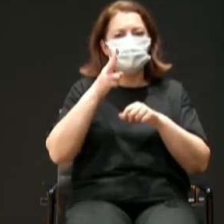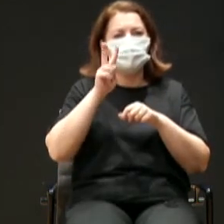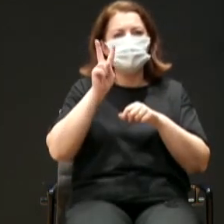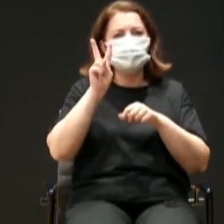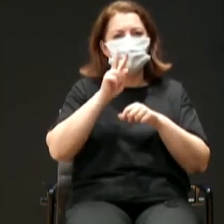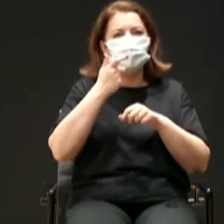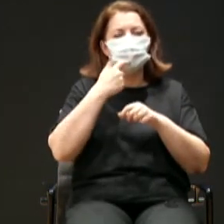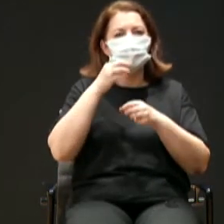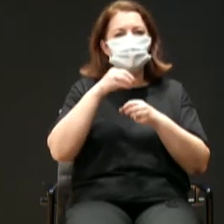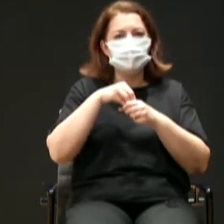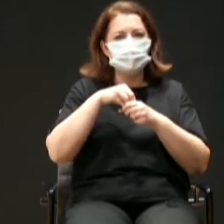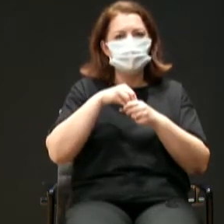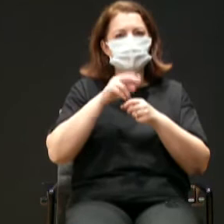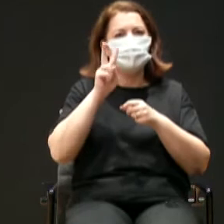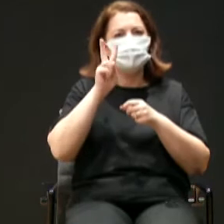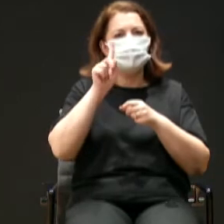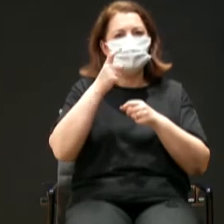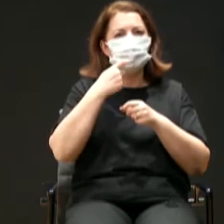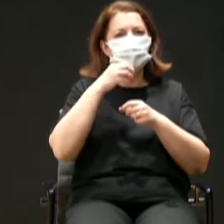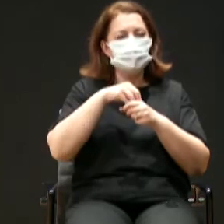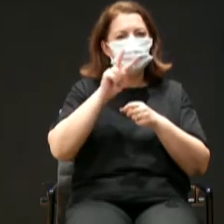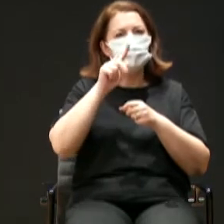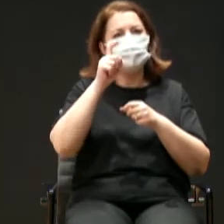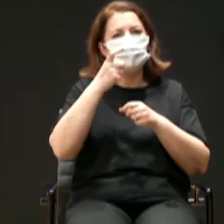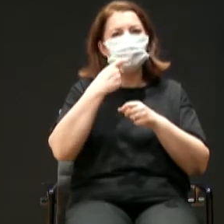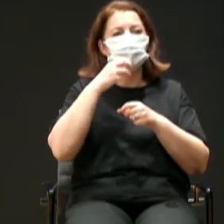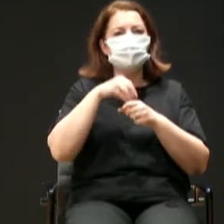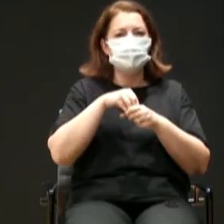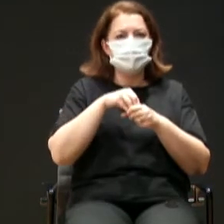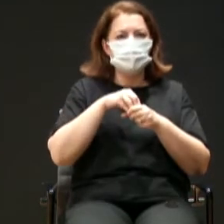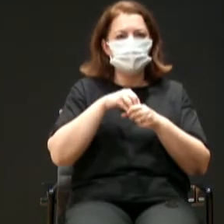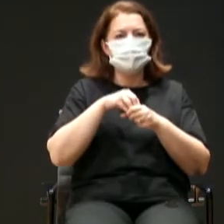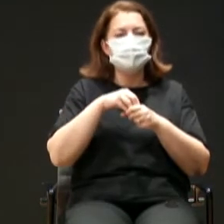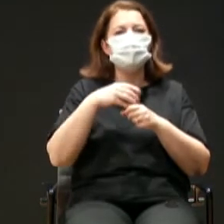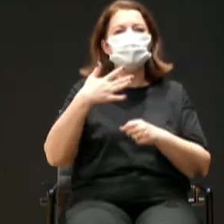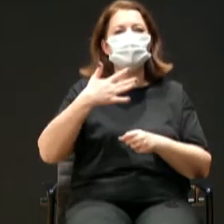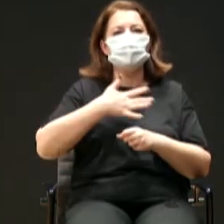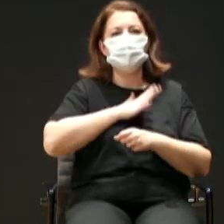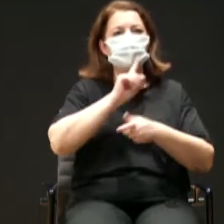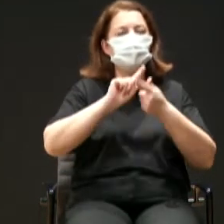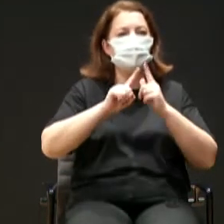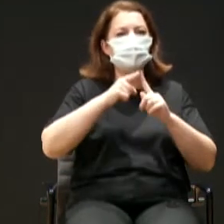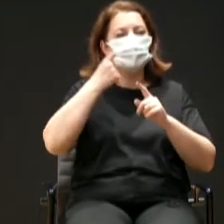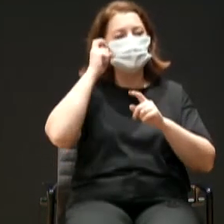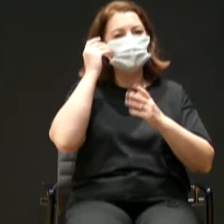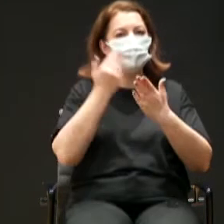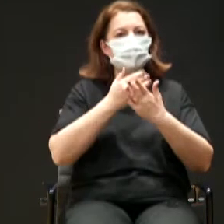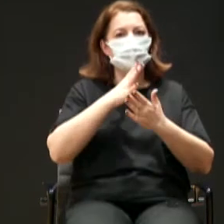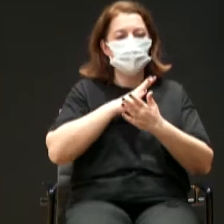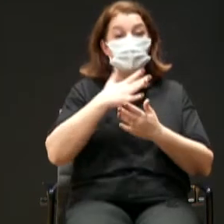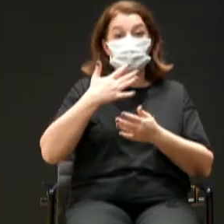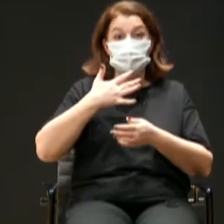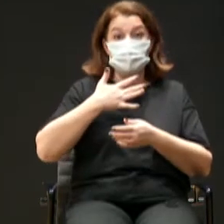2020 yılı içinde, 2021 yılı içinde, 2019 yılı içinde Cumhuriyet Halk Partisi'nin önerileri vardır. Cumhuriyet